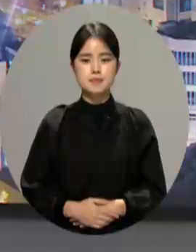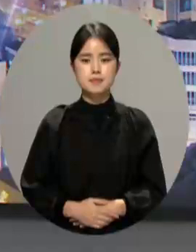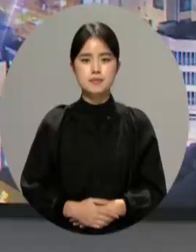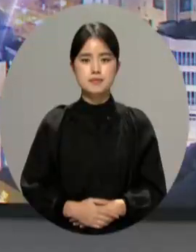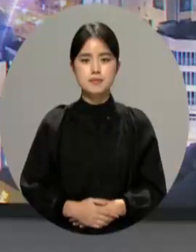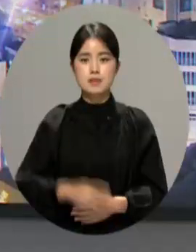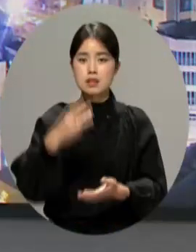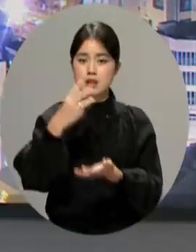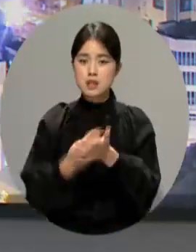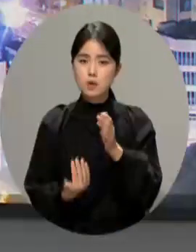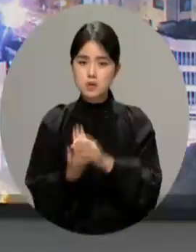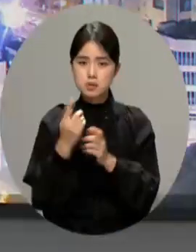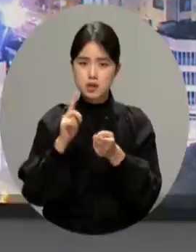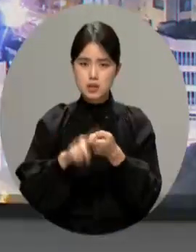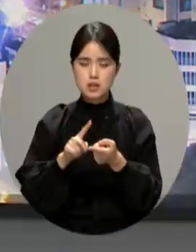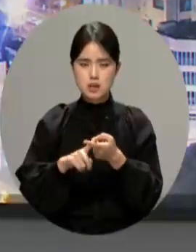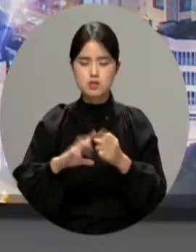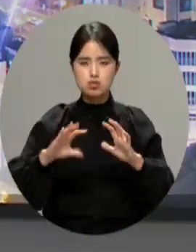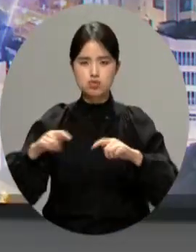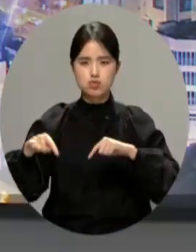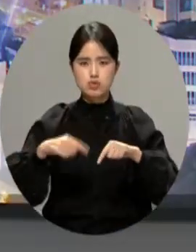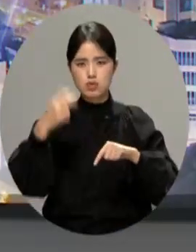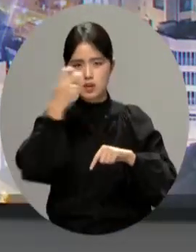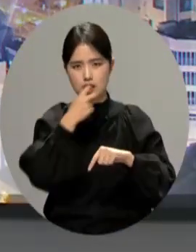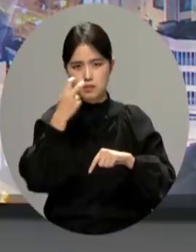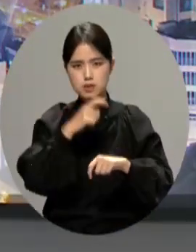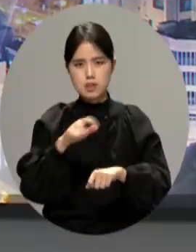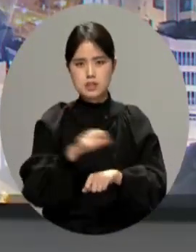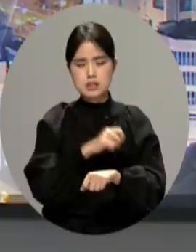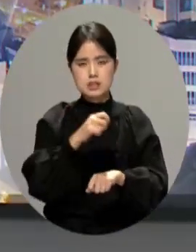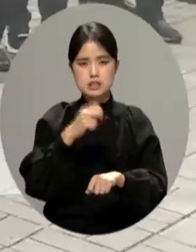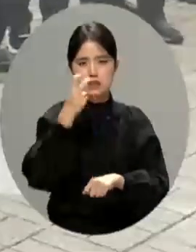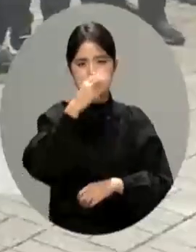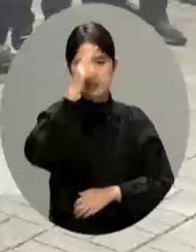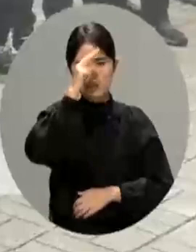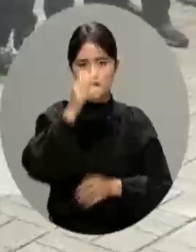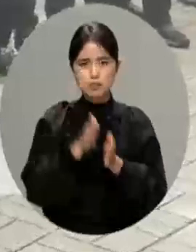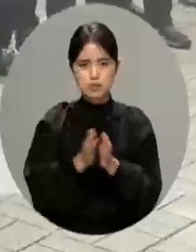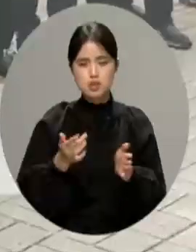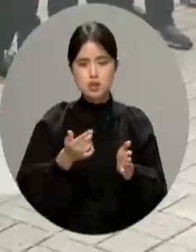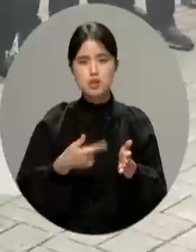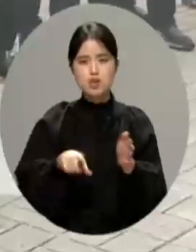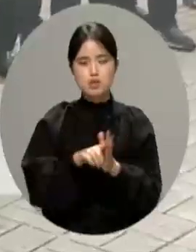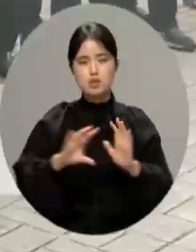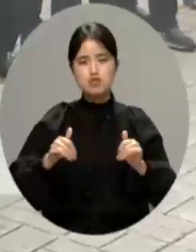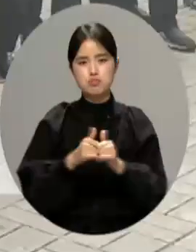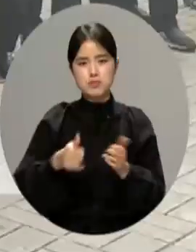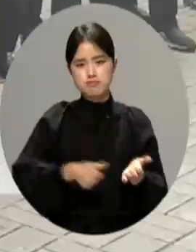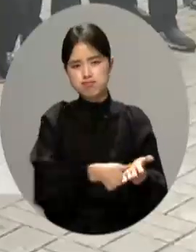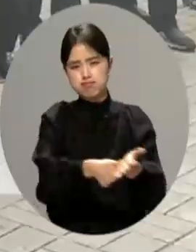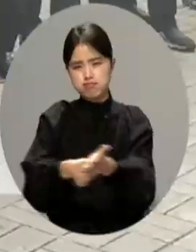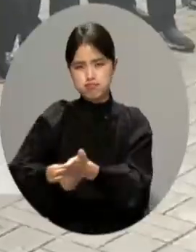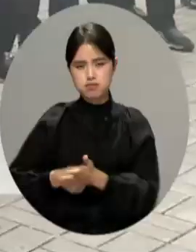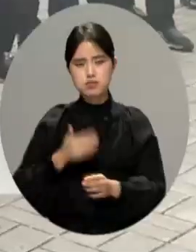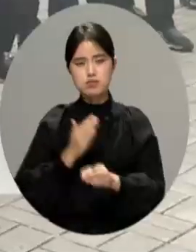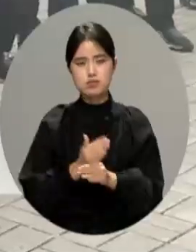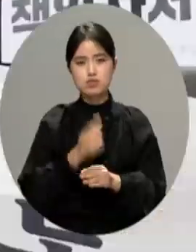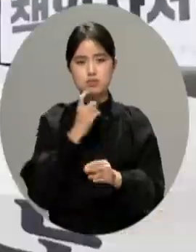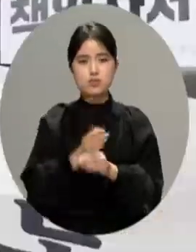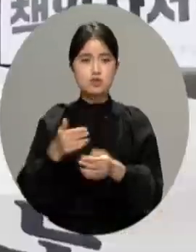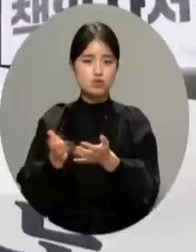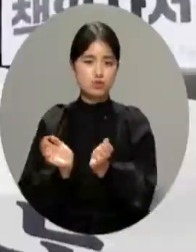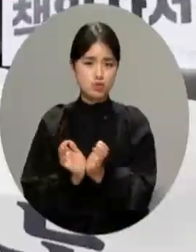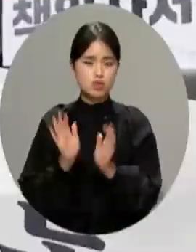이태원 참사에 대한 국정조사와 특검 도입을 추진하기 위한 범국민 서명운동이 시작됐습니다 민주당